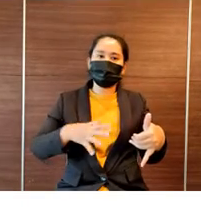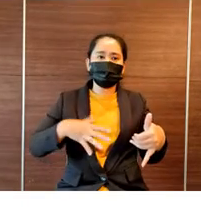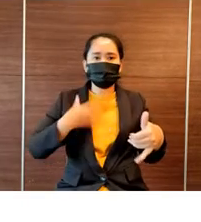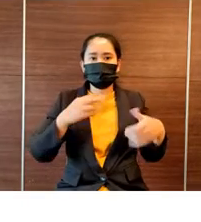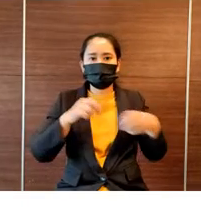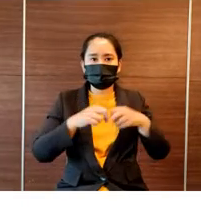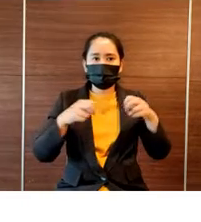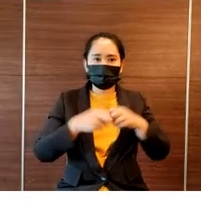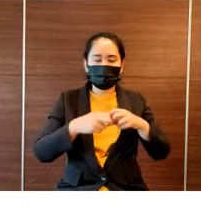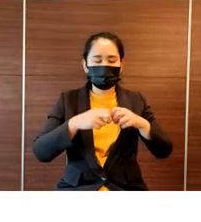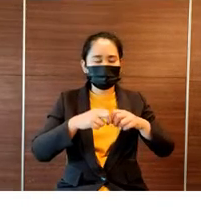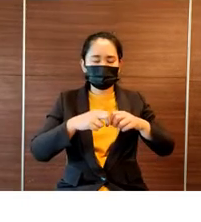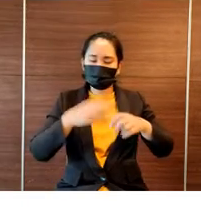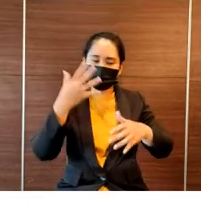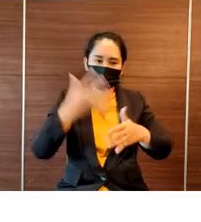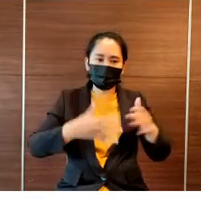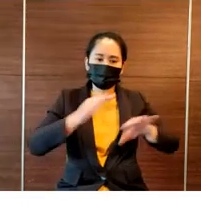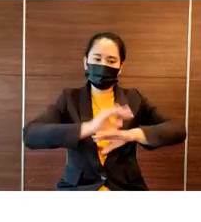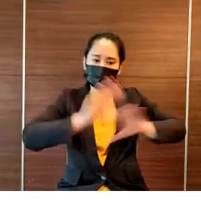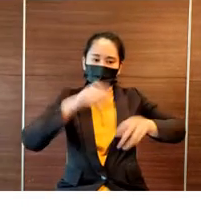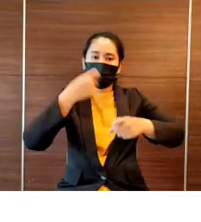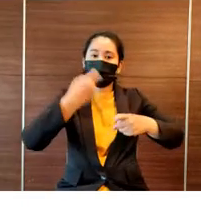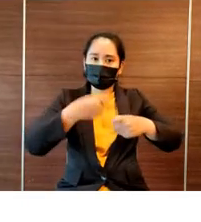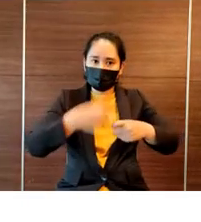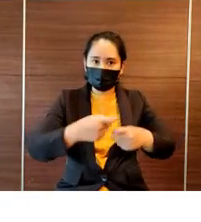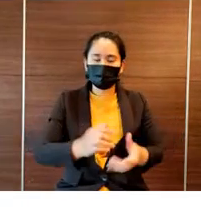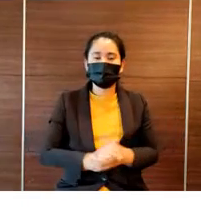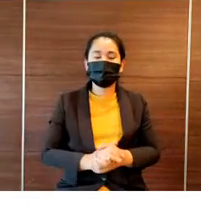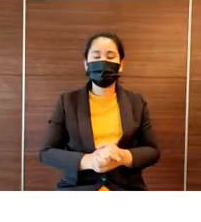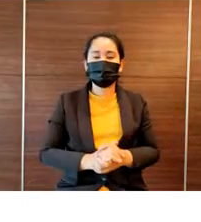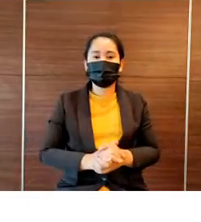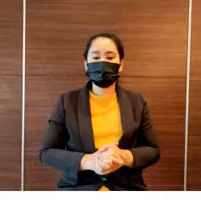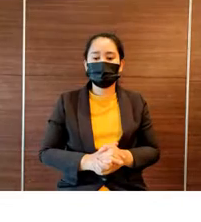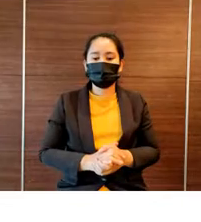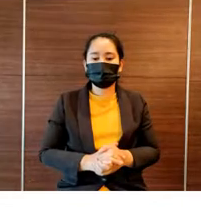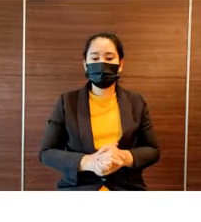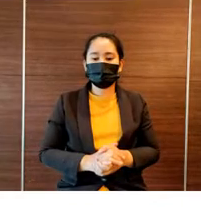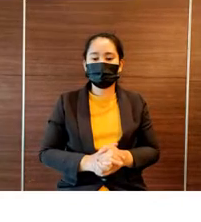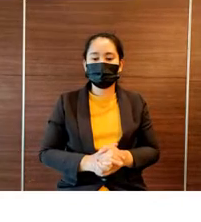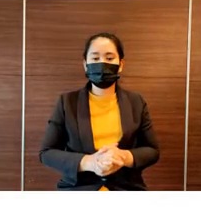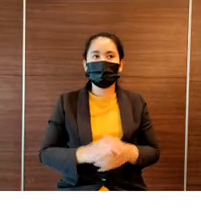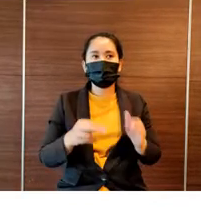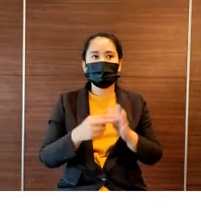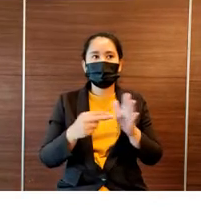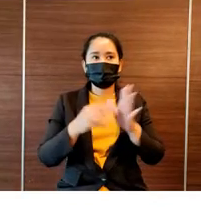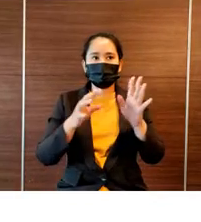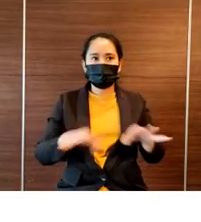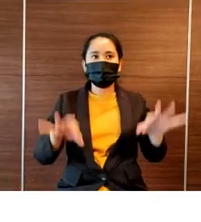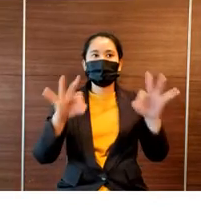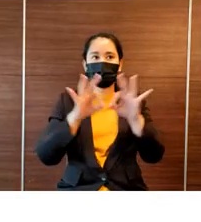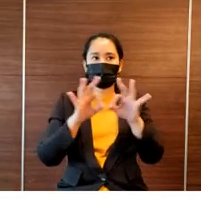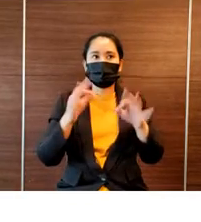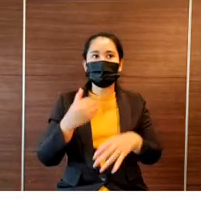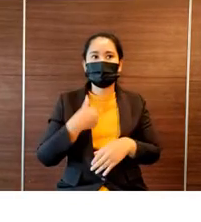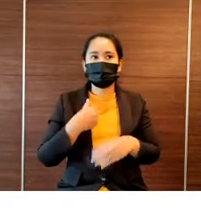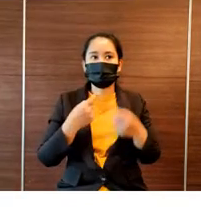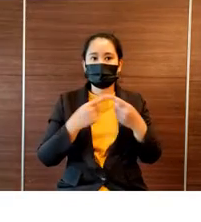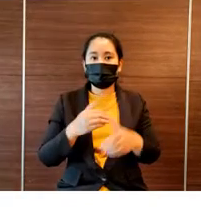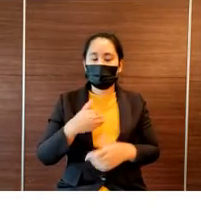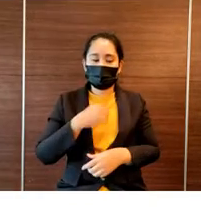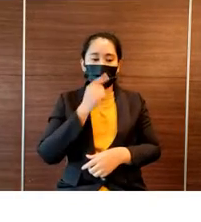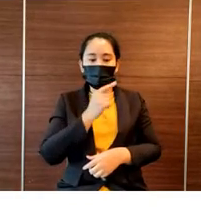ลิกด้วยซ้ำไปดังนั้นเนี่ยรู้สึกว่าเรื่องการตีตาภาพรวมเนี่ยมันสำคัญแต่เราไม่โท